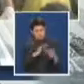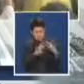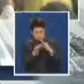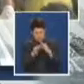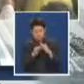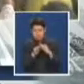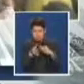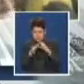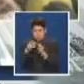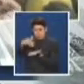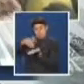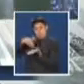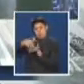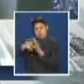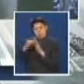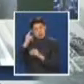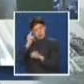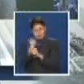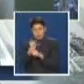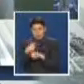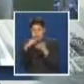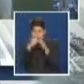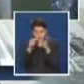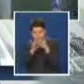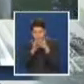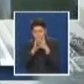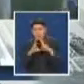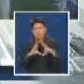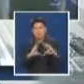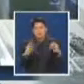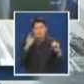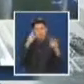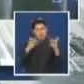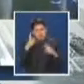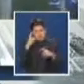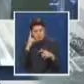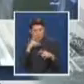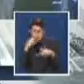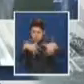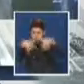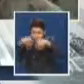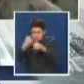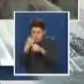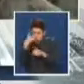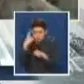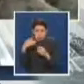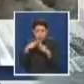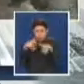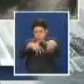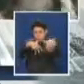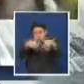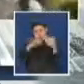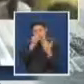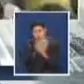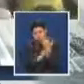งนี้ส่วนหนึ่งเนี่ยเพราะว่าเราสามารถที่จะคลายไอ้ภารกิจที่หนักมากๆที่อยู่ในพื้นที่ตรงนั้นที่ต้องพึ่งท้องถิ่นจังหวัด